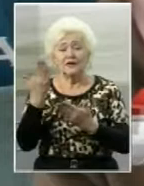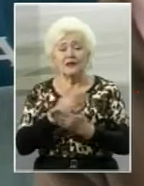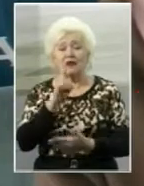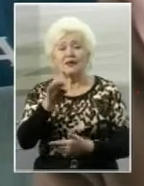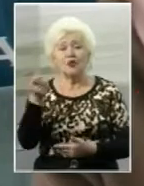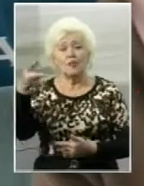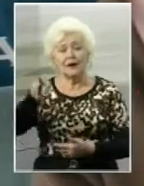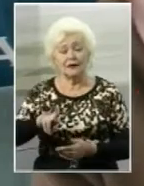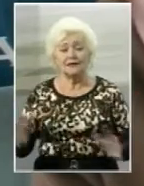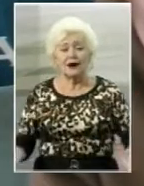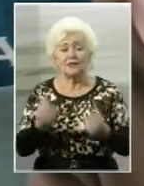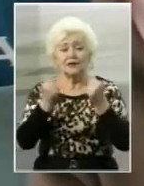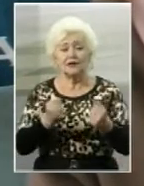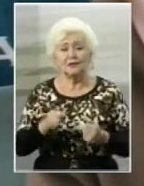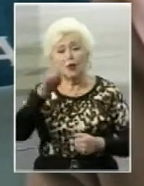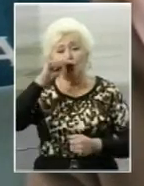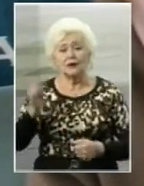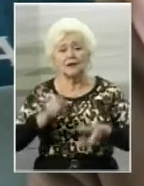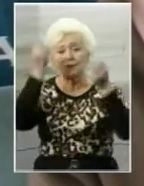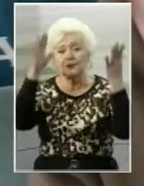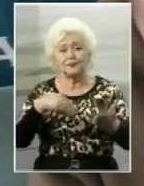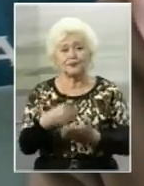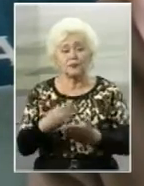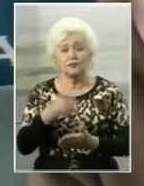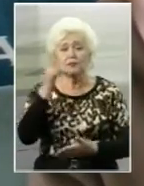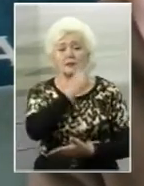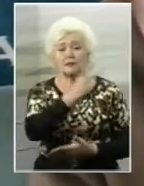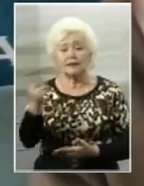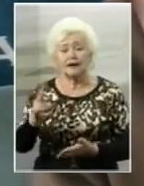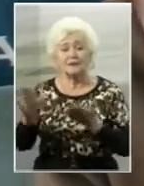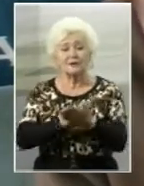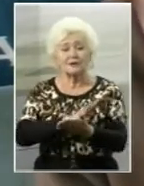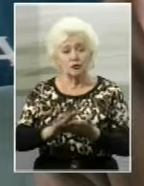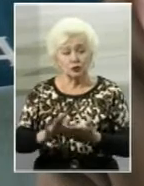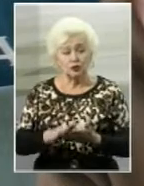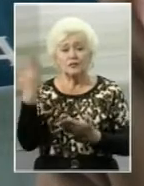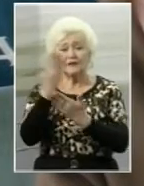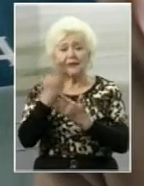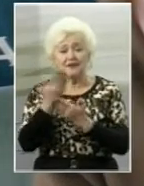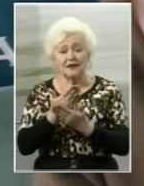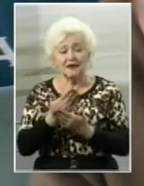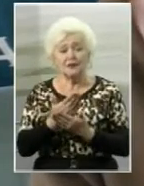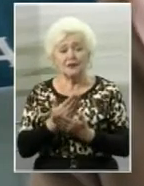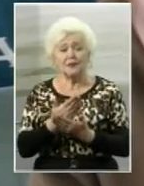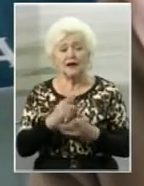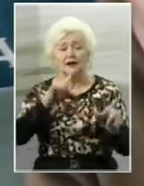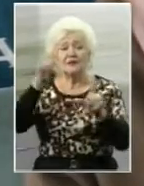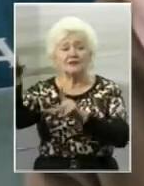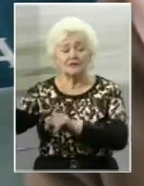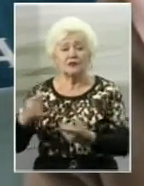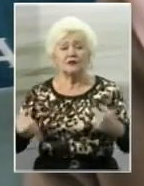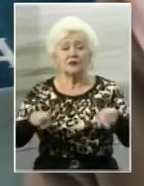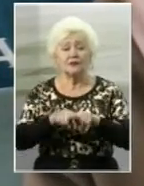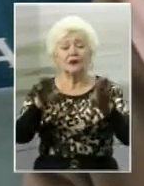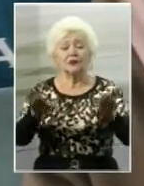підтримкою Українського культурного фонду. Будуть демонструватися безкоштовно фільми з виїздом і також